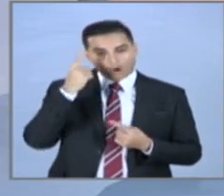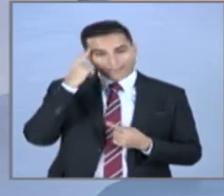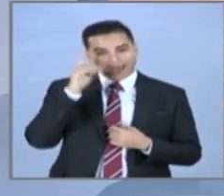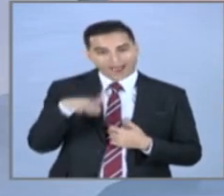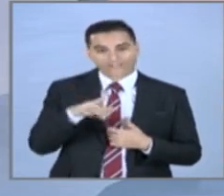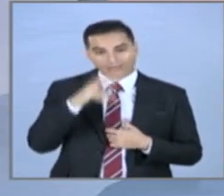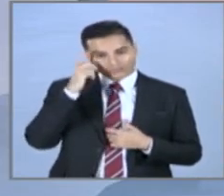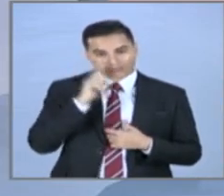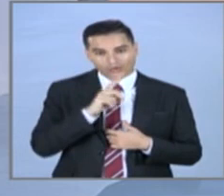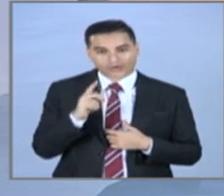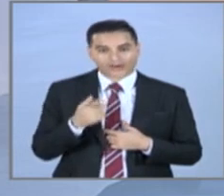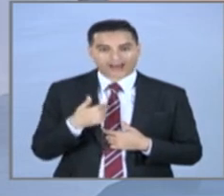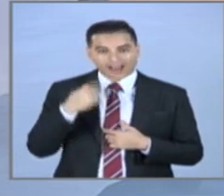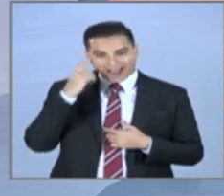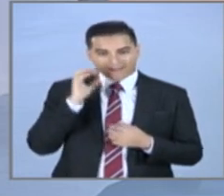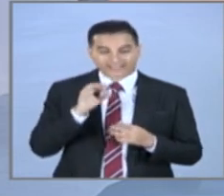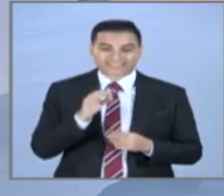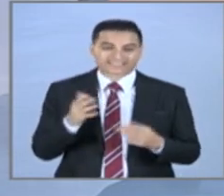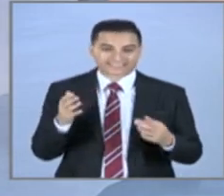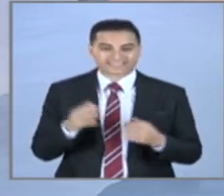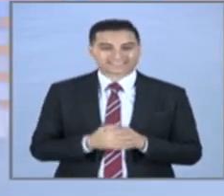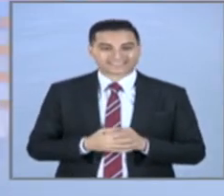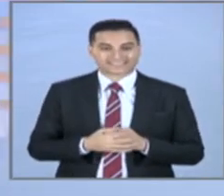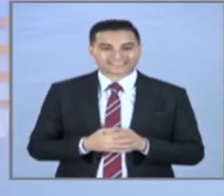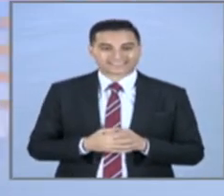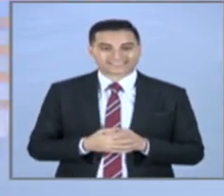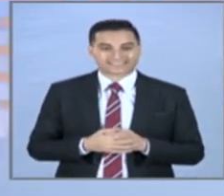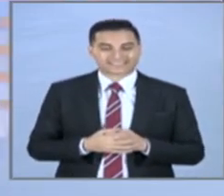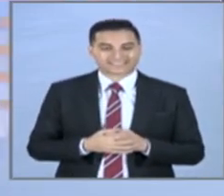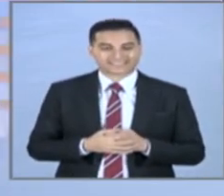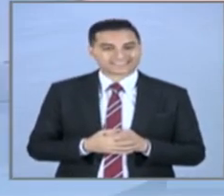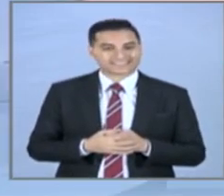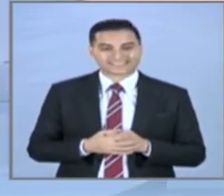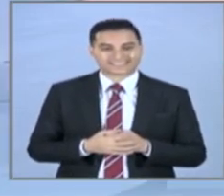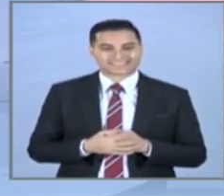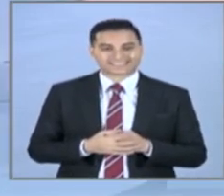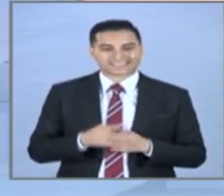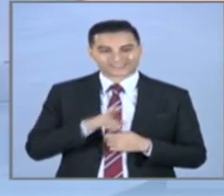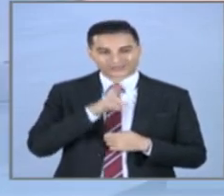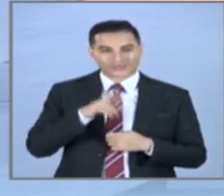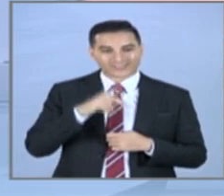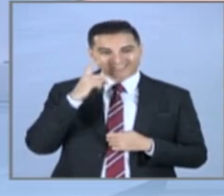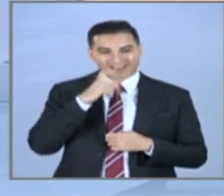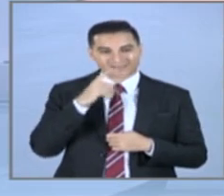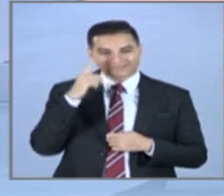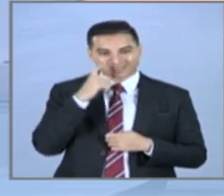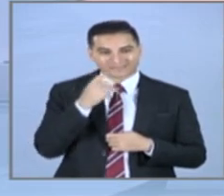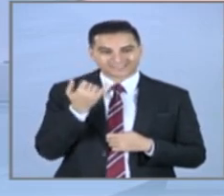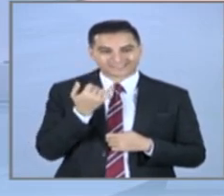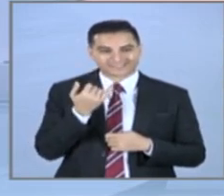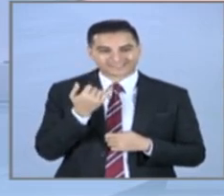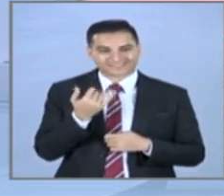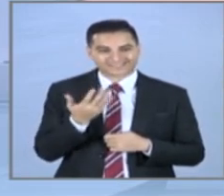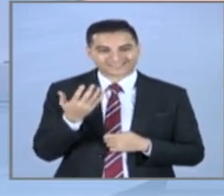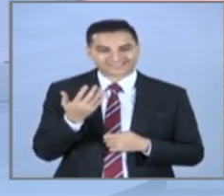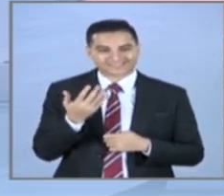هي مش موجودة. يعني أنا عارفة السنة وكل حاجة. هو تشرب السبب. خمس مرات متتالية. أنت السبب. ممكن يسهل السؤال قال لك هصعبه عليك. طب